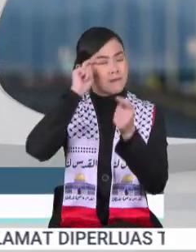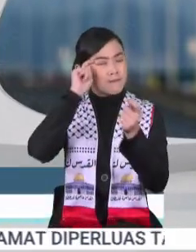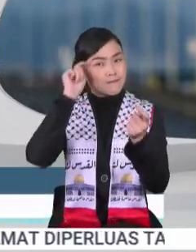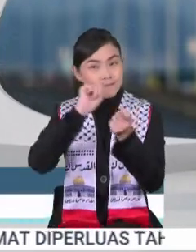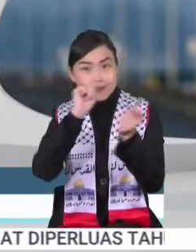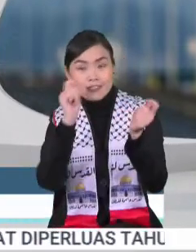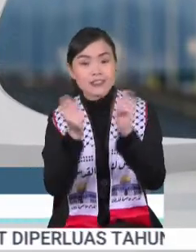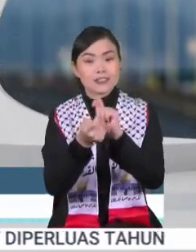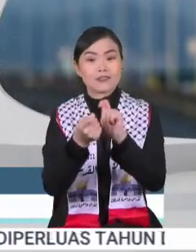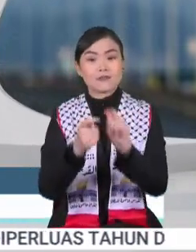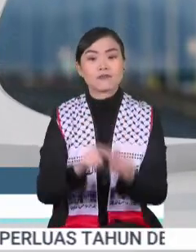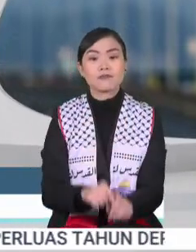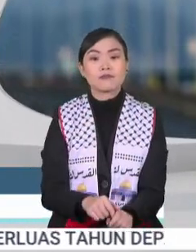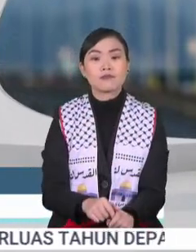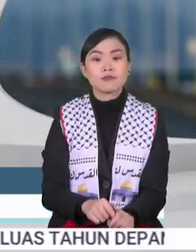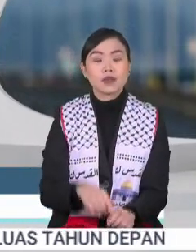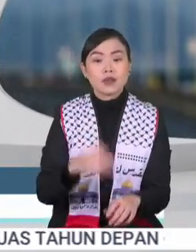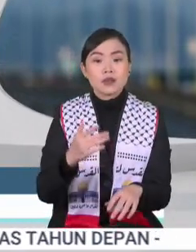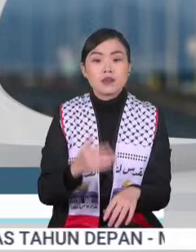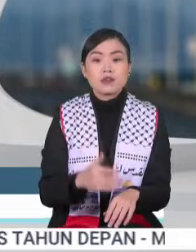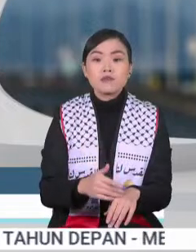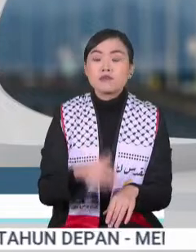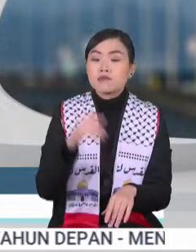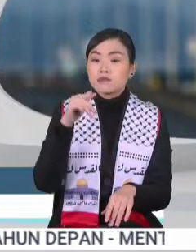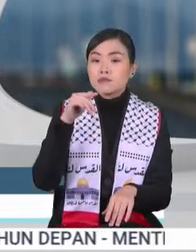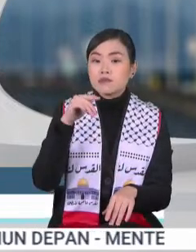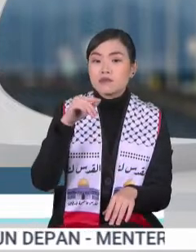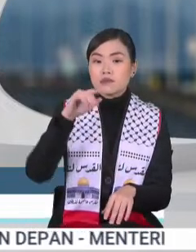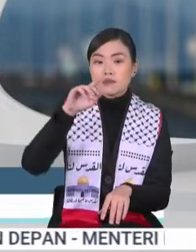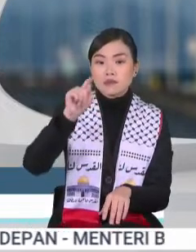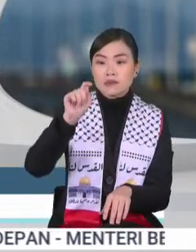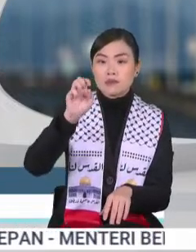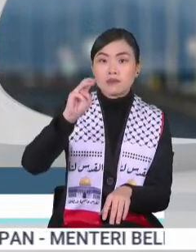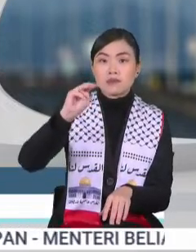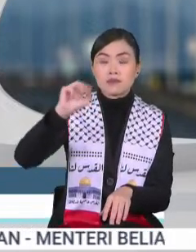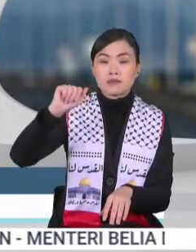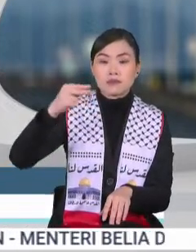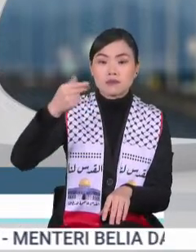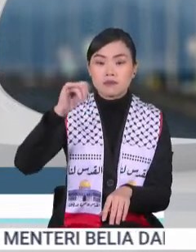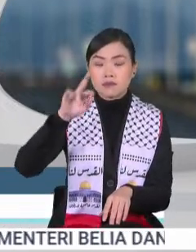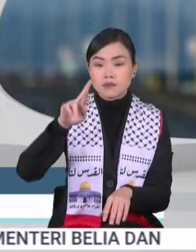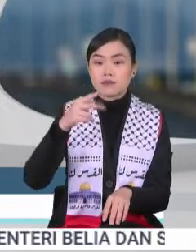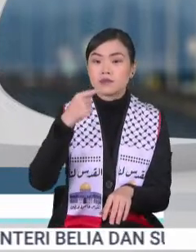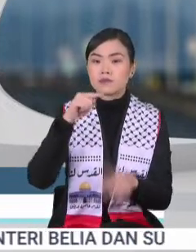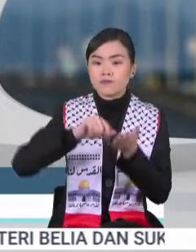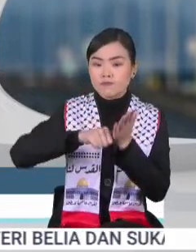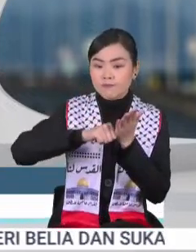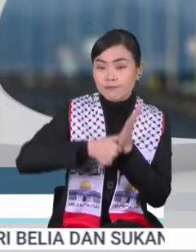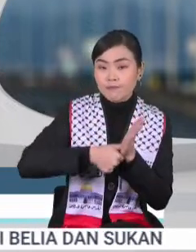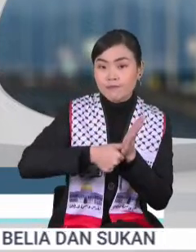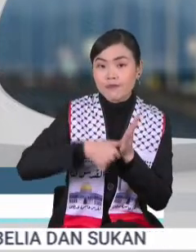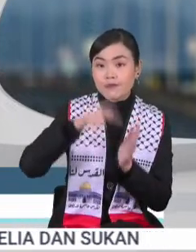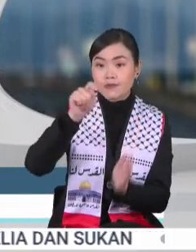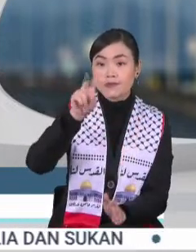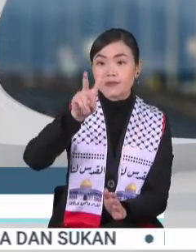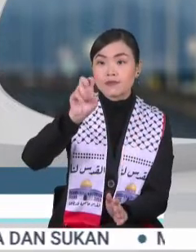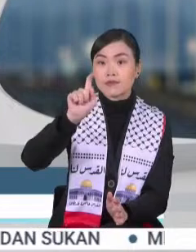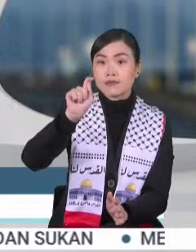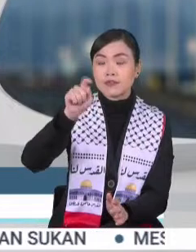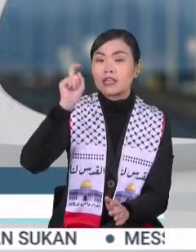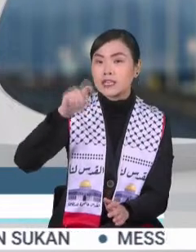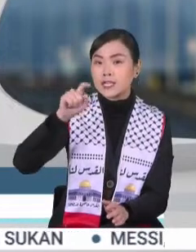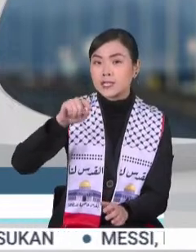pengerusi Persatuan Pembangunan kemahiran Pulau Pinang pemahir Mohamad Jailani Daud Ibrahim menegaskan tvet perlu